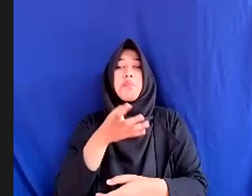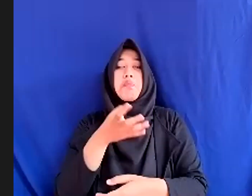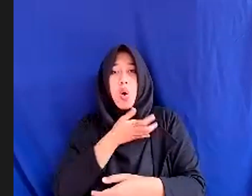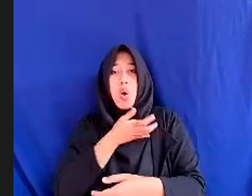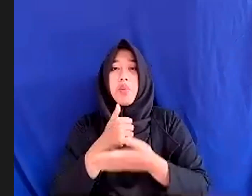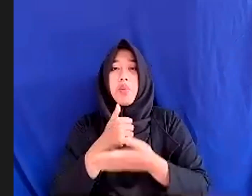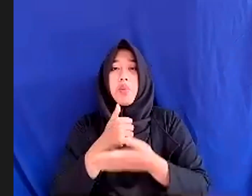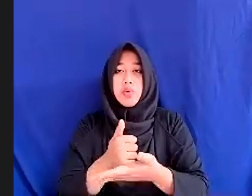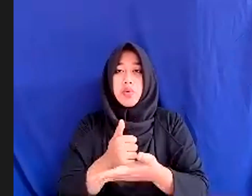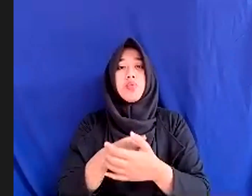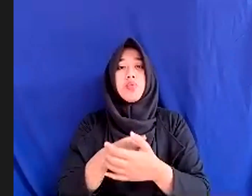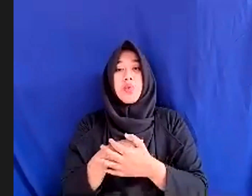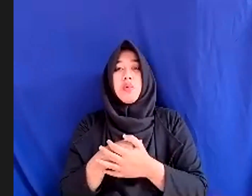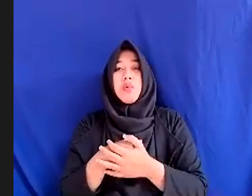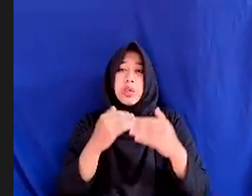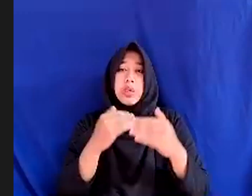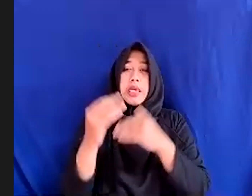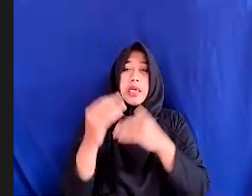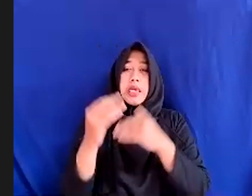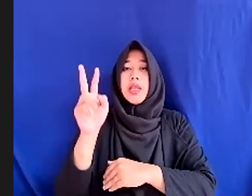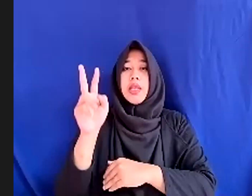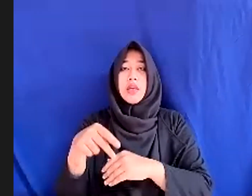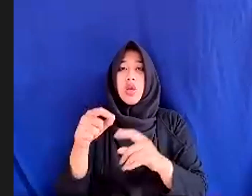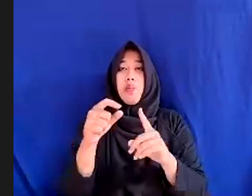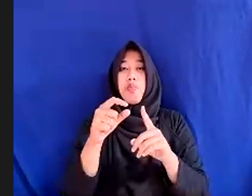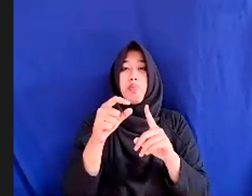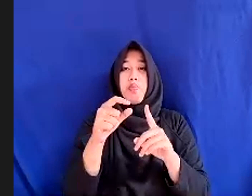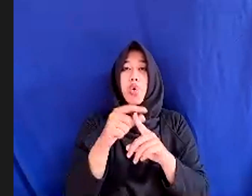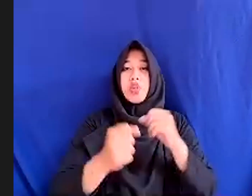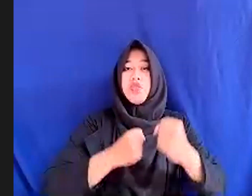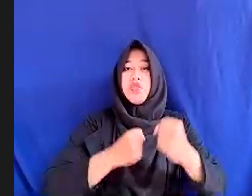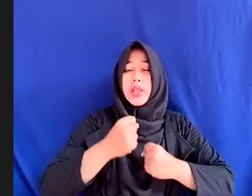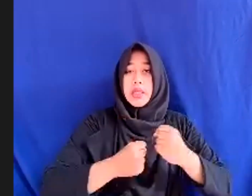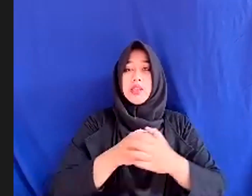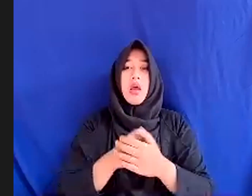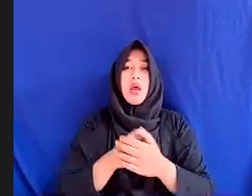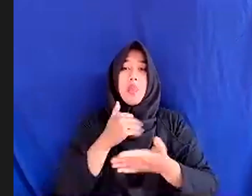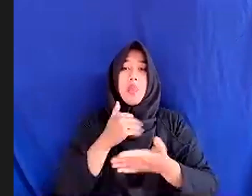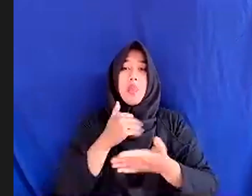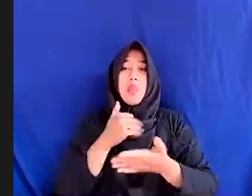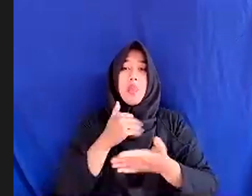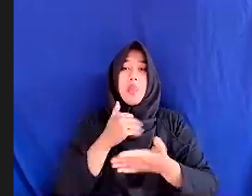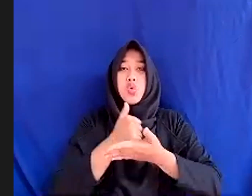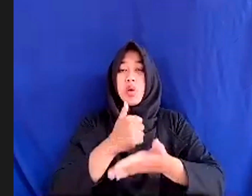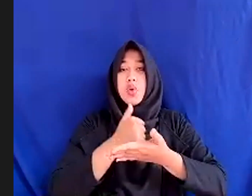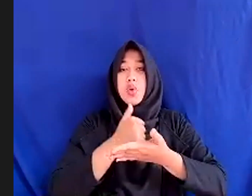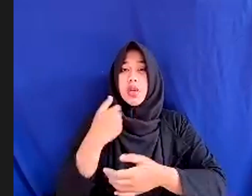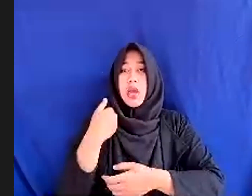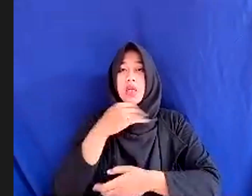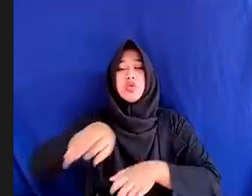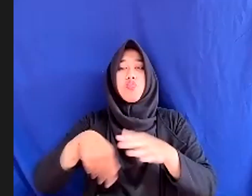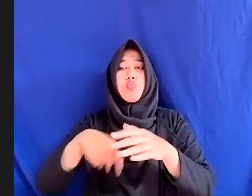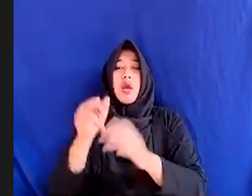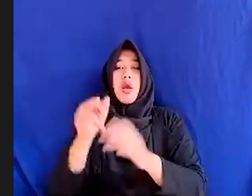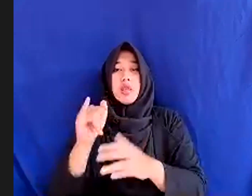lagi produktivitas-produktivitas atau bantuan-bantuan yang ada di segala lini yang efeknya langsung